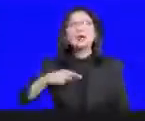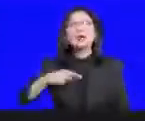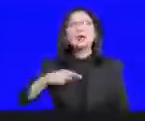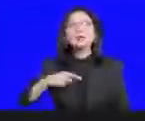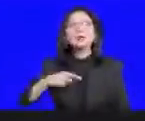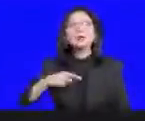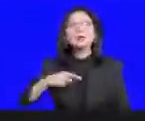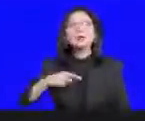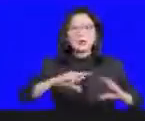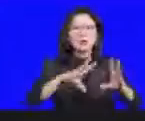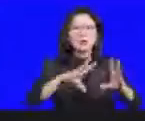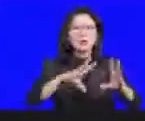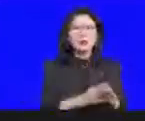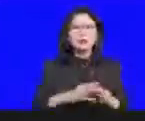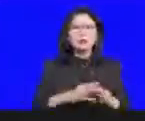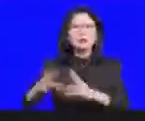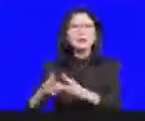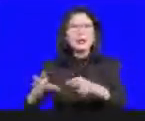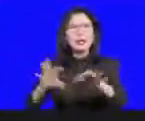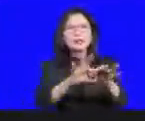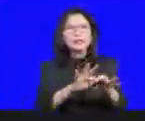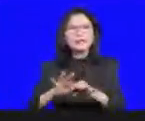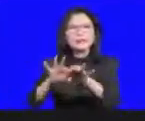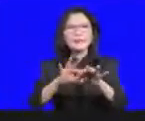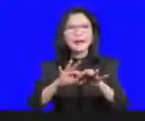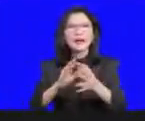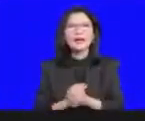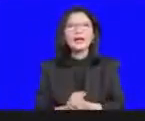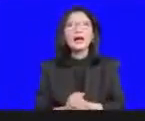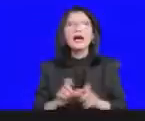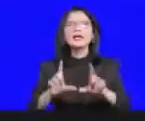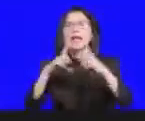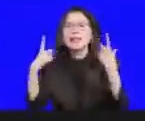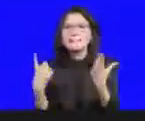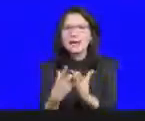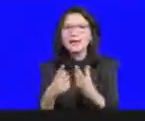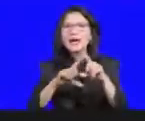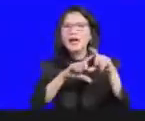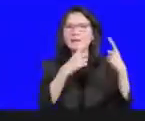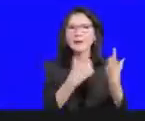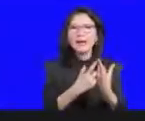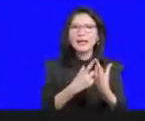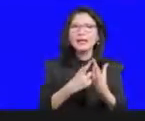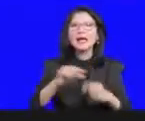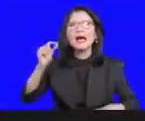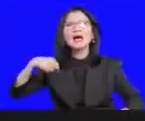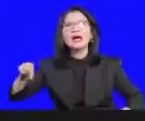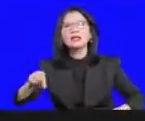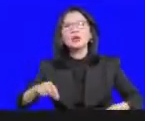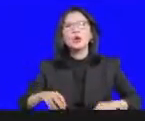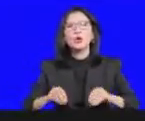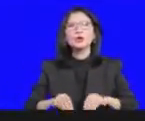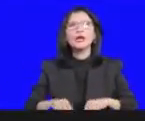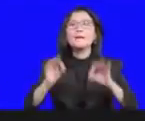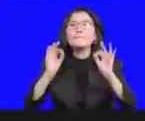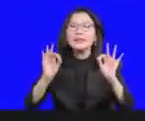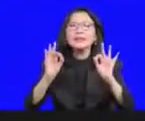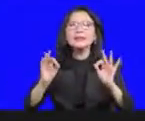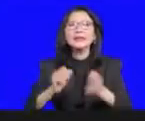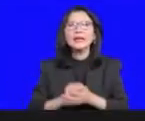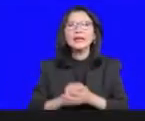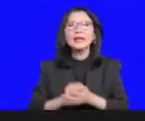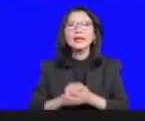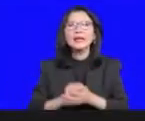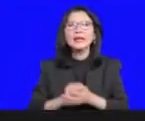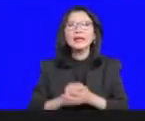stakeholder. Donita merupakan wujud kolaborasi antara lembaga mitra, yaitu Dinas Pendidikan beserta Satuan Pendidik